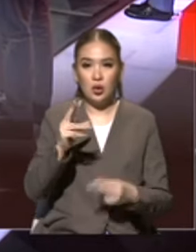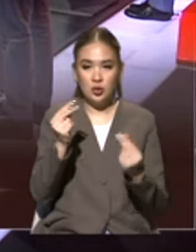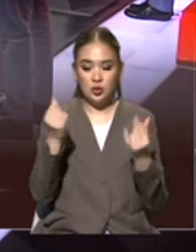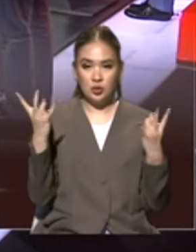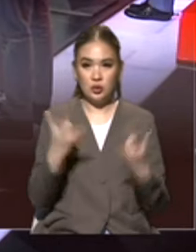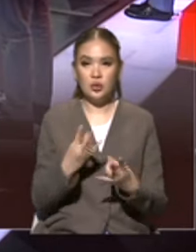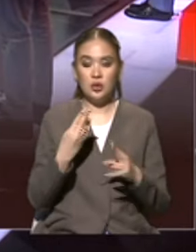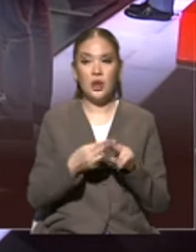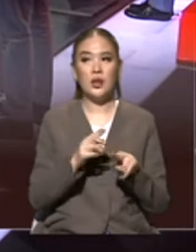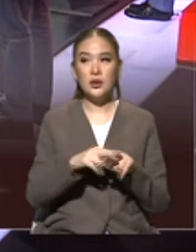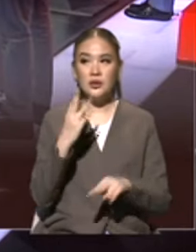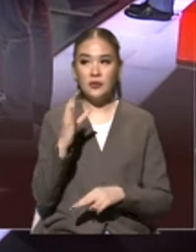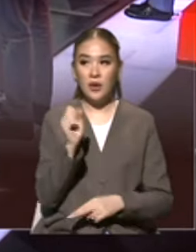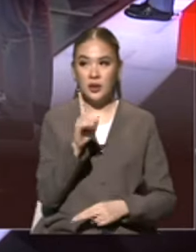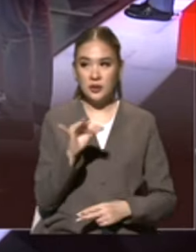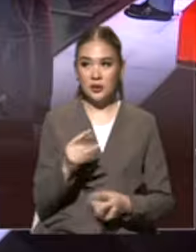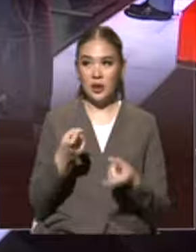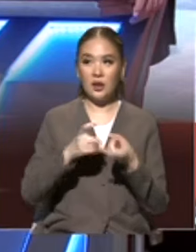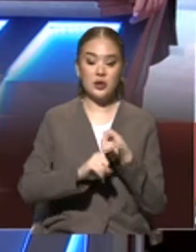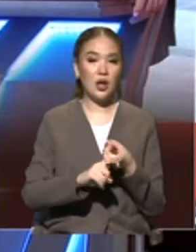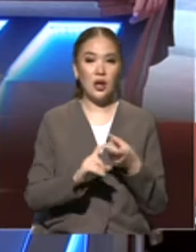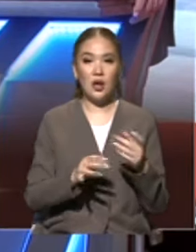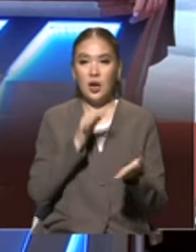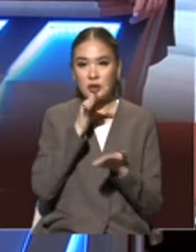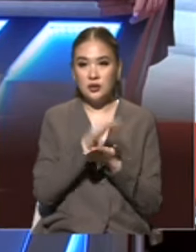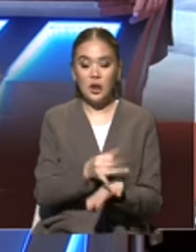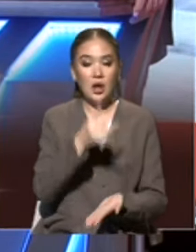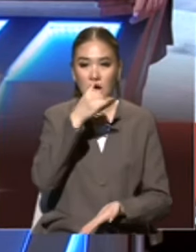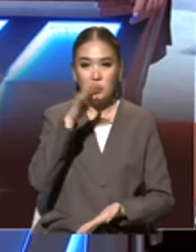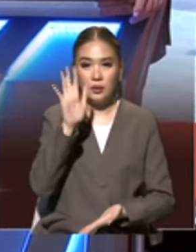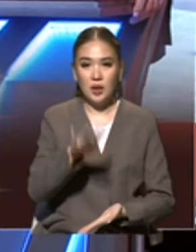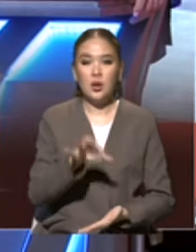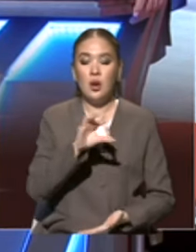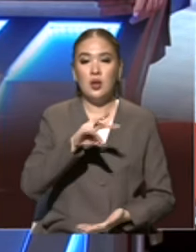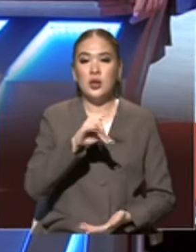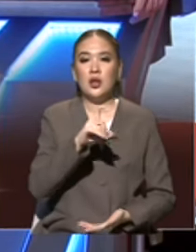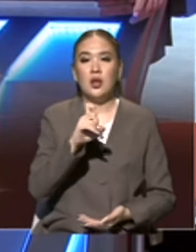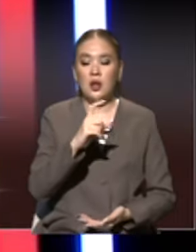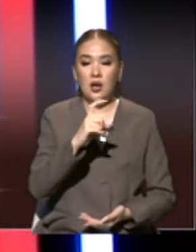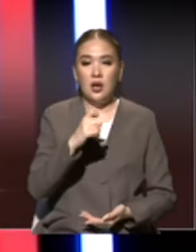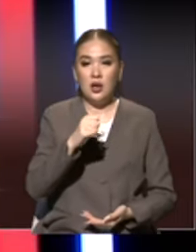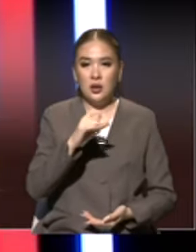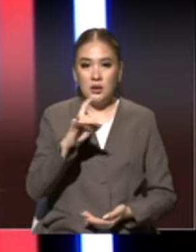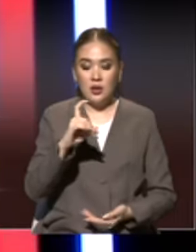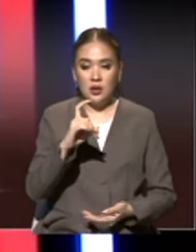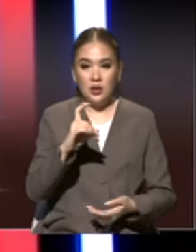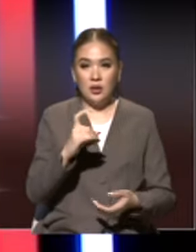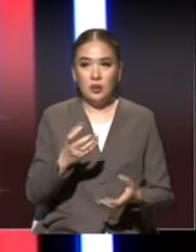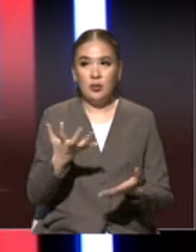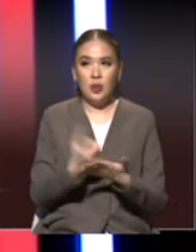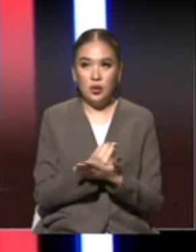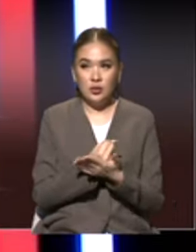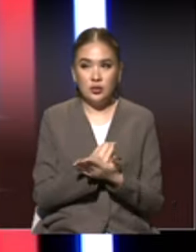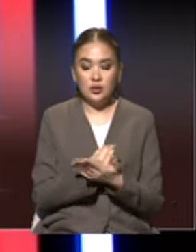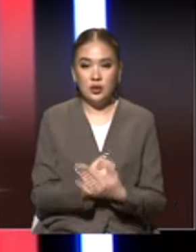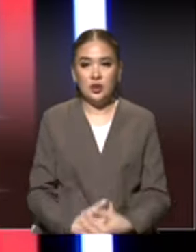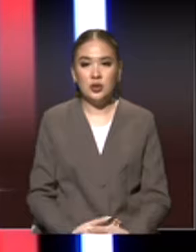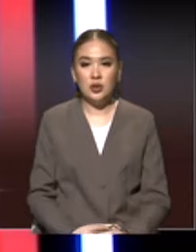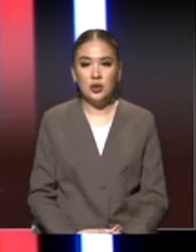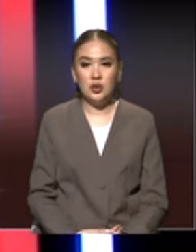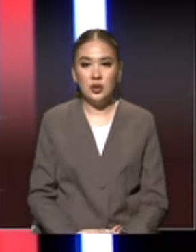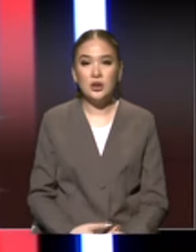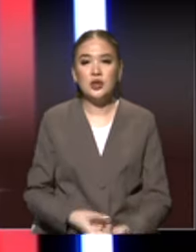болса қазір мемлекеттік салаға сіз кіре алмайсыз. Бұл да олигархтардың жасап отырған. Сұрақ түсінікті болды ғой. Жақсы,